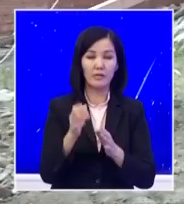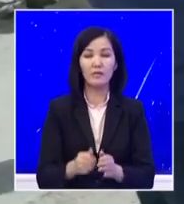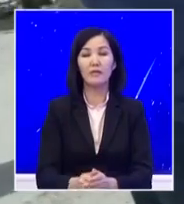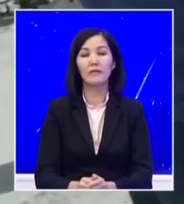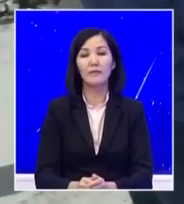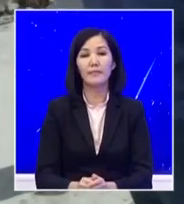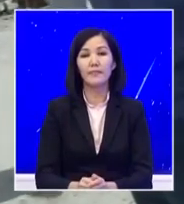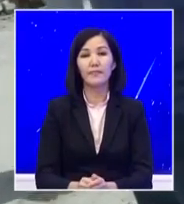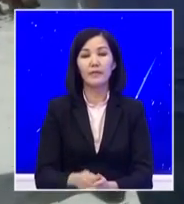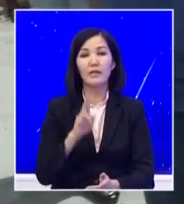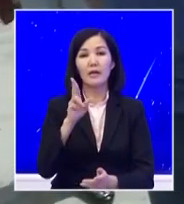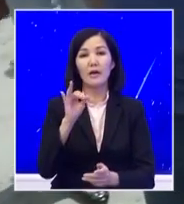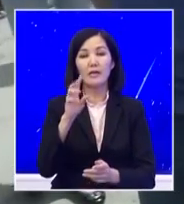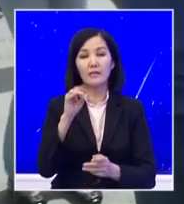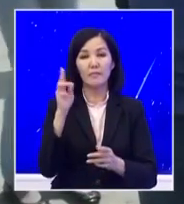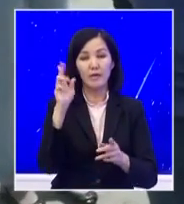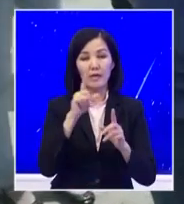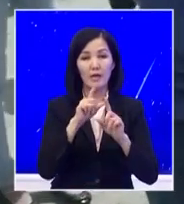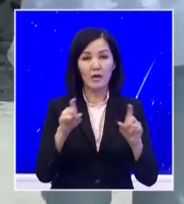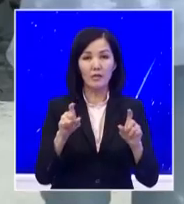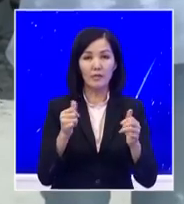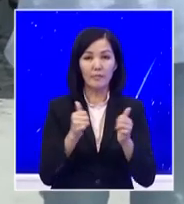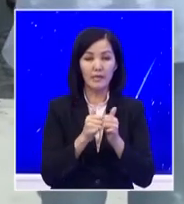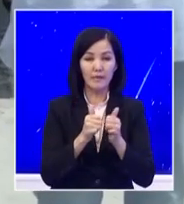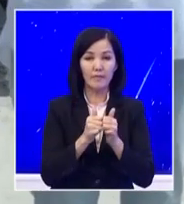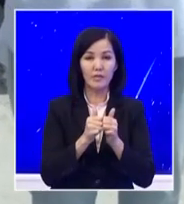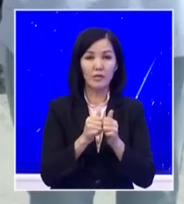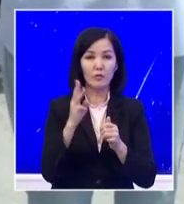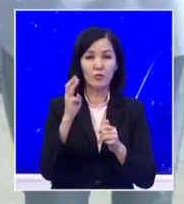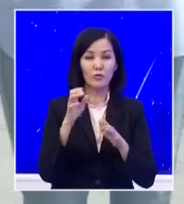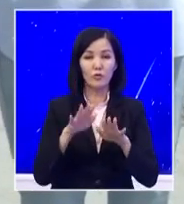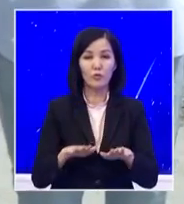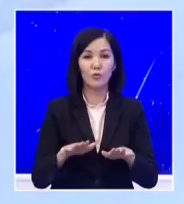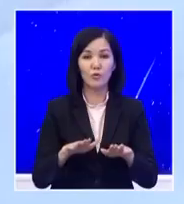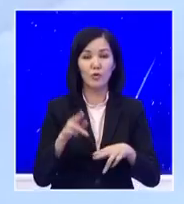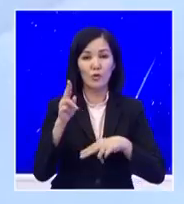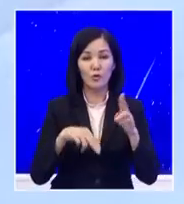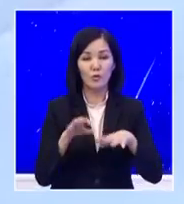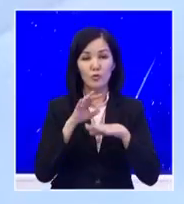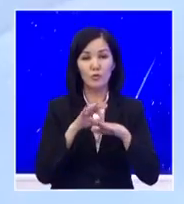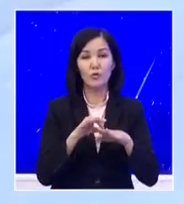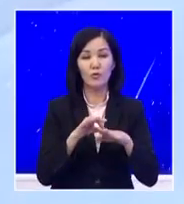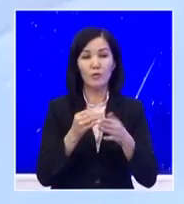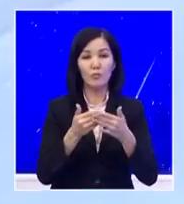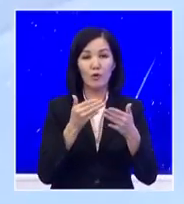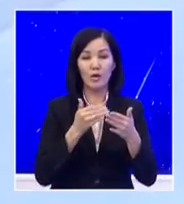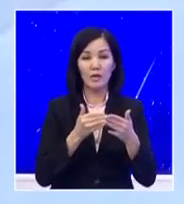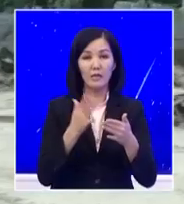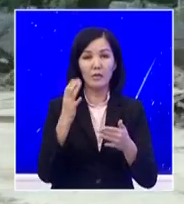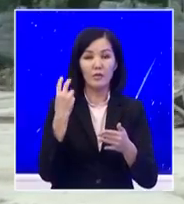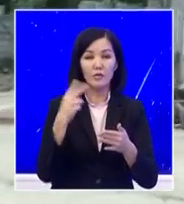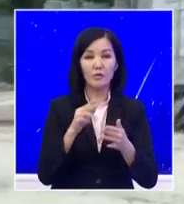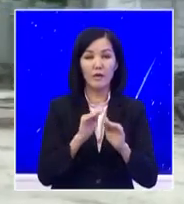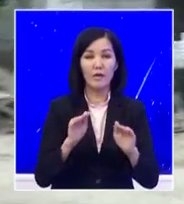практически. Қасымбек ауылындағы орта мектептің жанынан да 300 орындық жапсаржай құрылысы жүріп жатыр. Осыған дейін 520